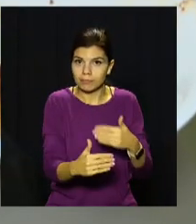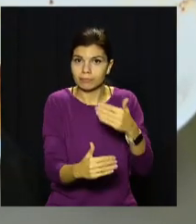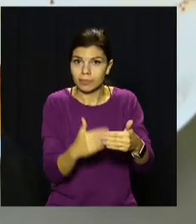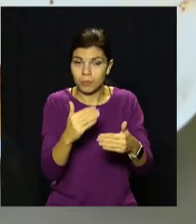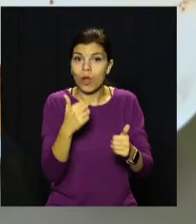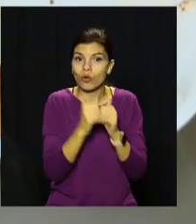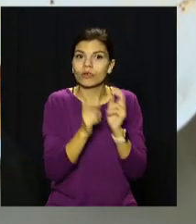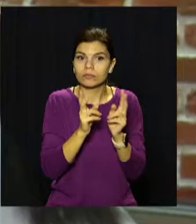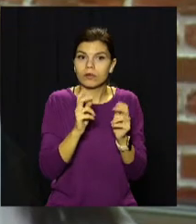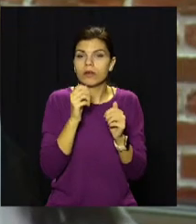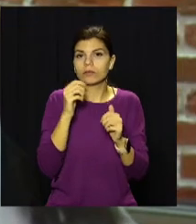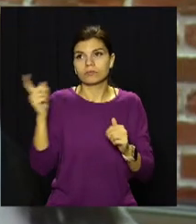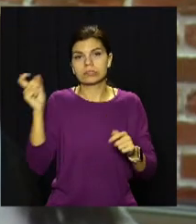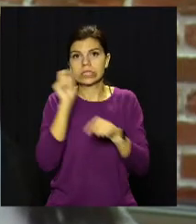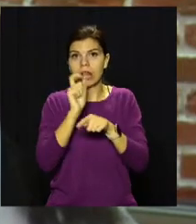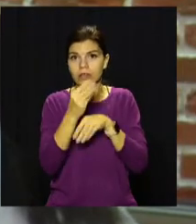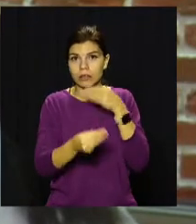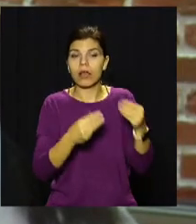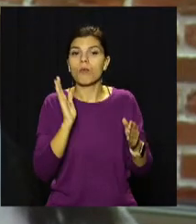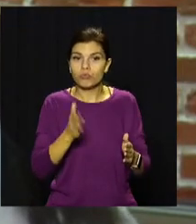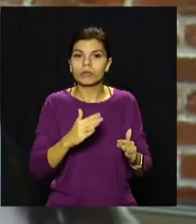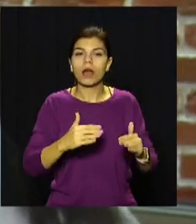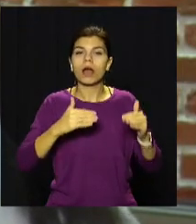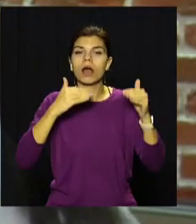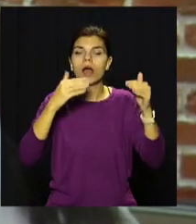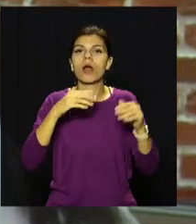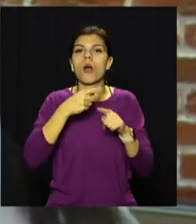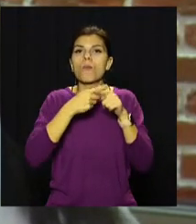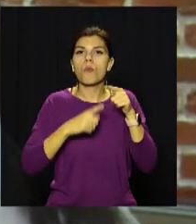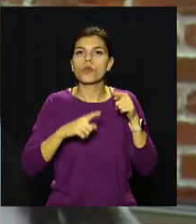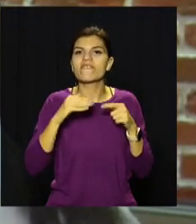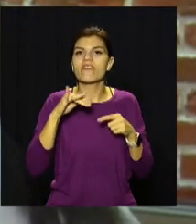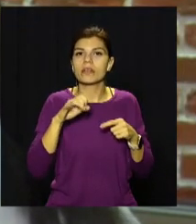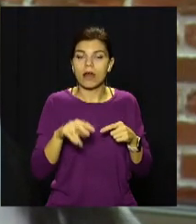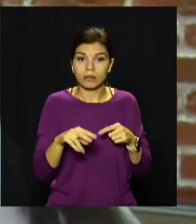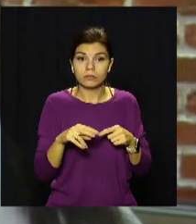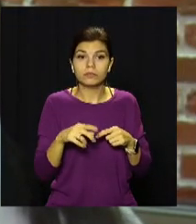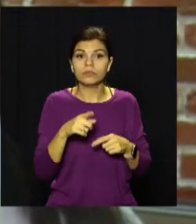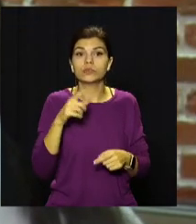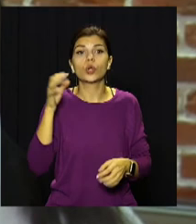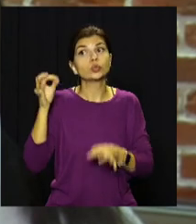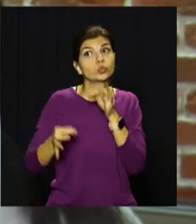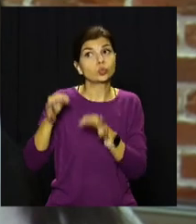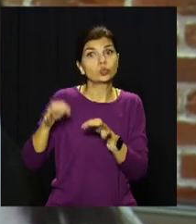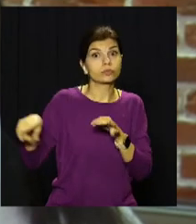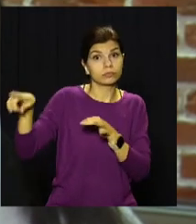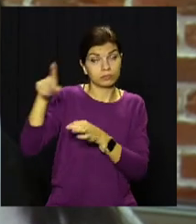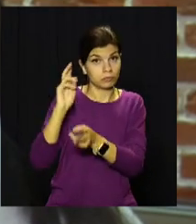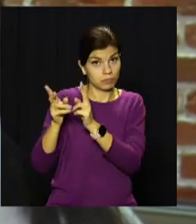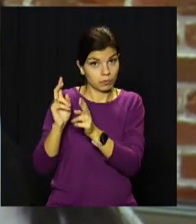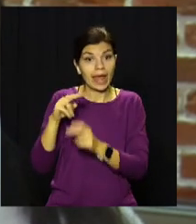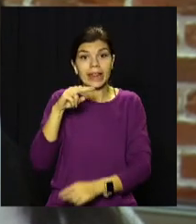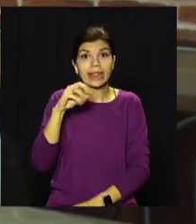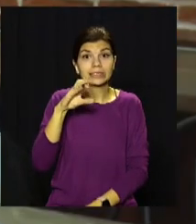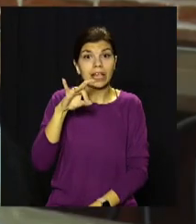кулінарні завдання від суддів. Буде полуфінал, де вони будуть готувати десерт. Десерты приготовлены непосредственно судьями. Вот какие, это